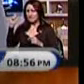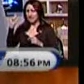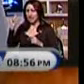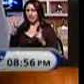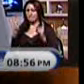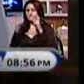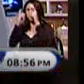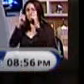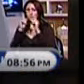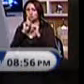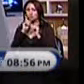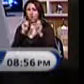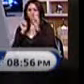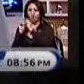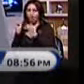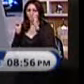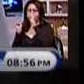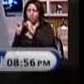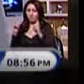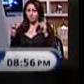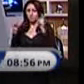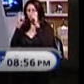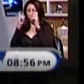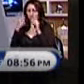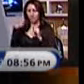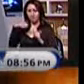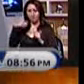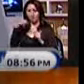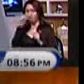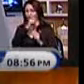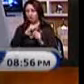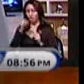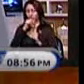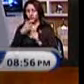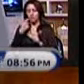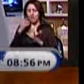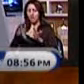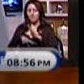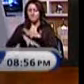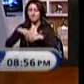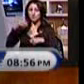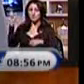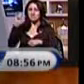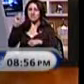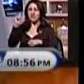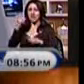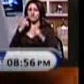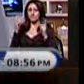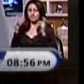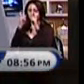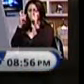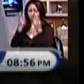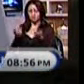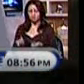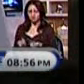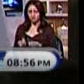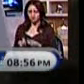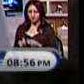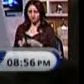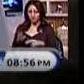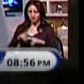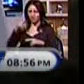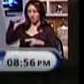بالك؟ وده غير صحيح طبعا، غير ان هو لا في مشروع اسلامي كما تبين، ولا في مشروع نهضة، ولا في مشروع اسلامي عند